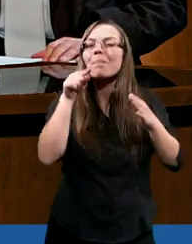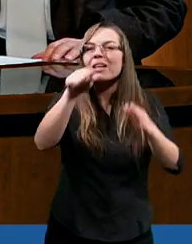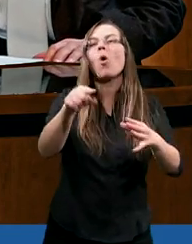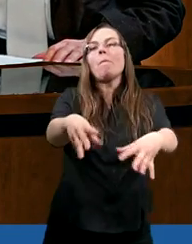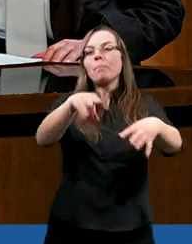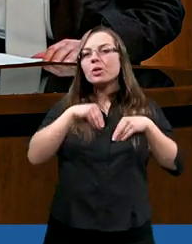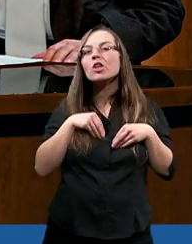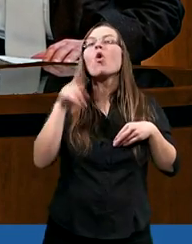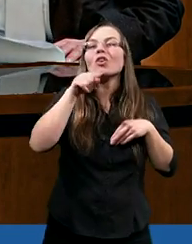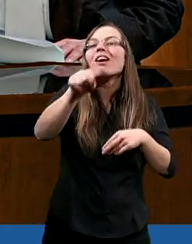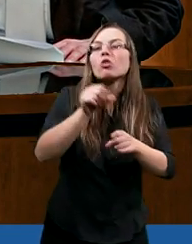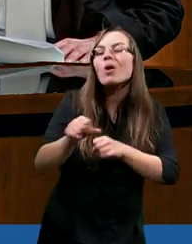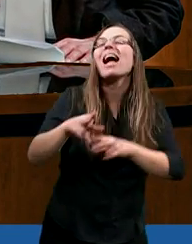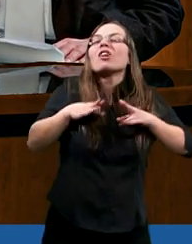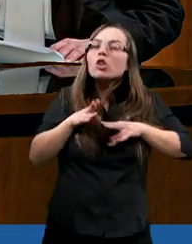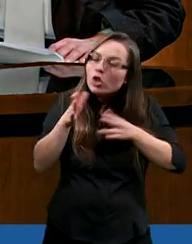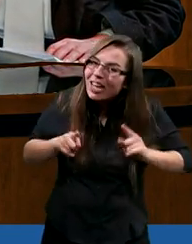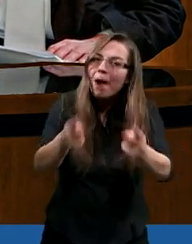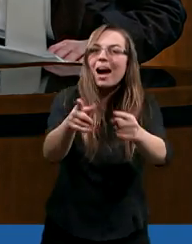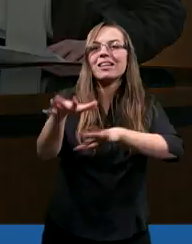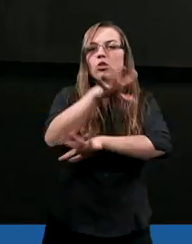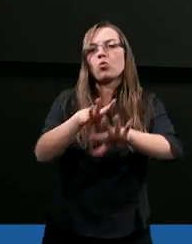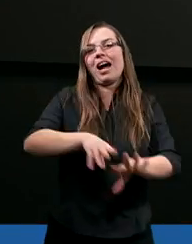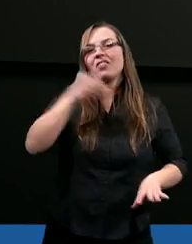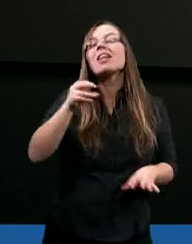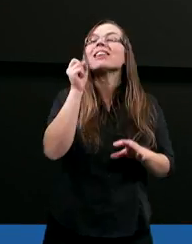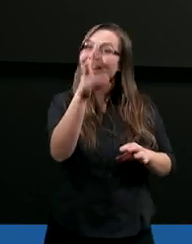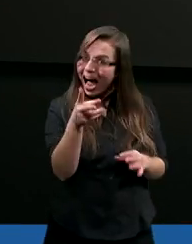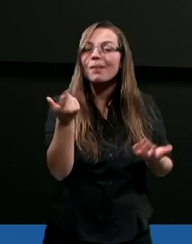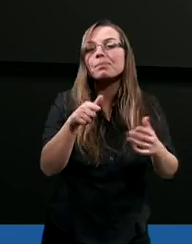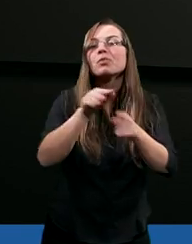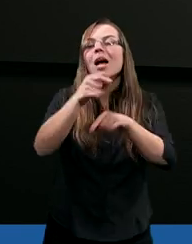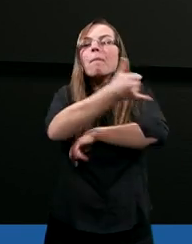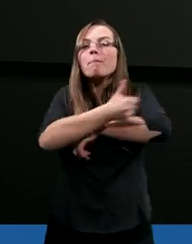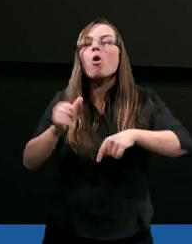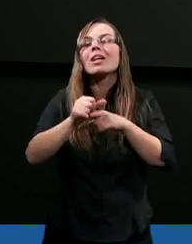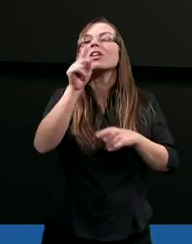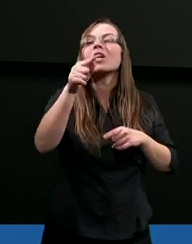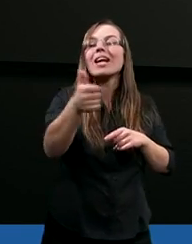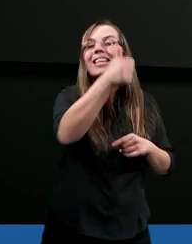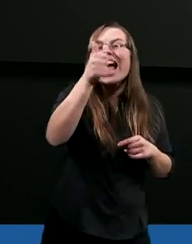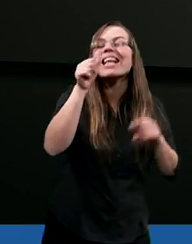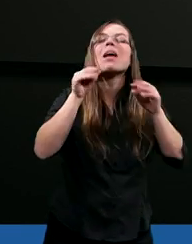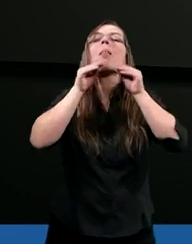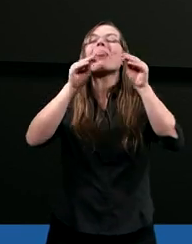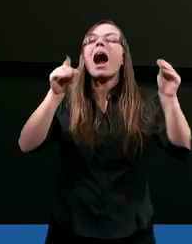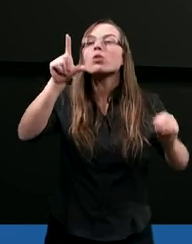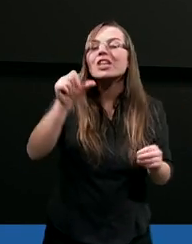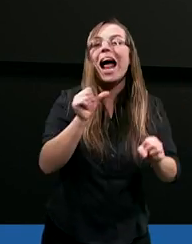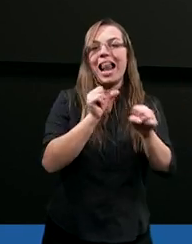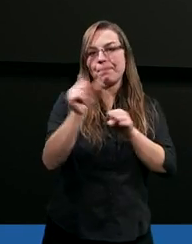że to jest działanie Ducha Świętego. Tak. I dlatego też podkreślamy, że jedynym nauczycielem